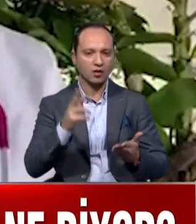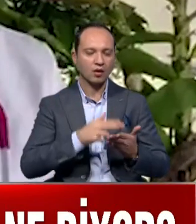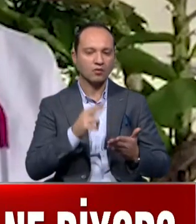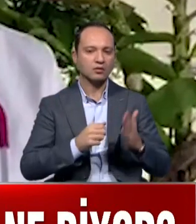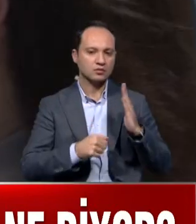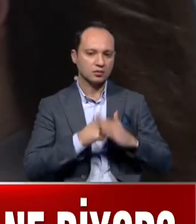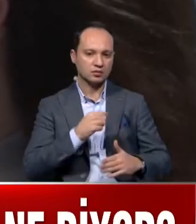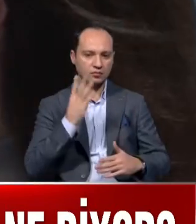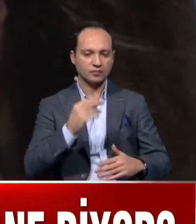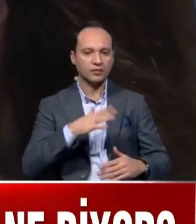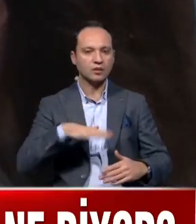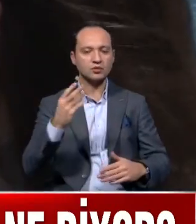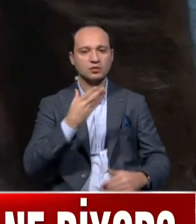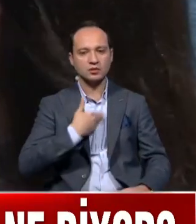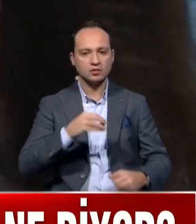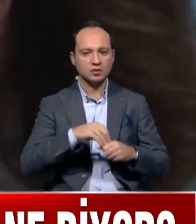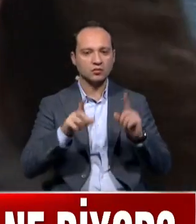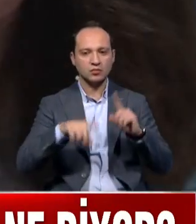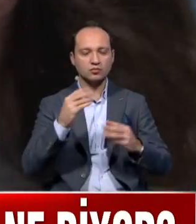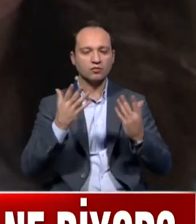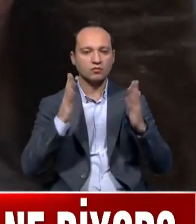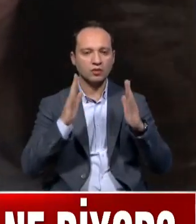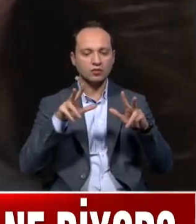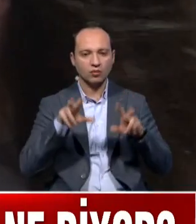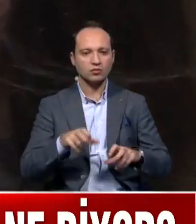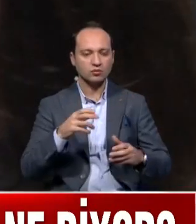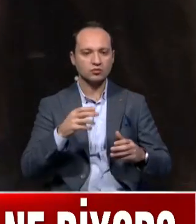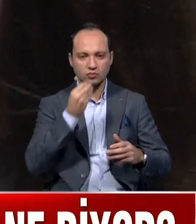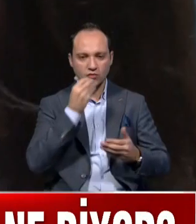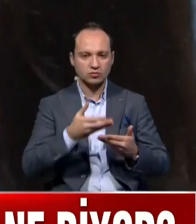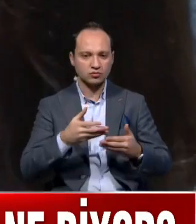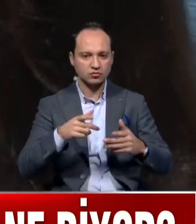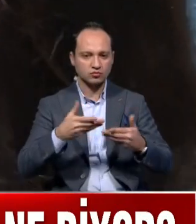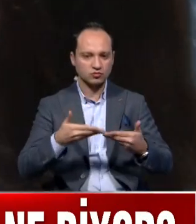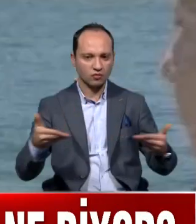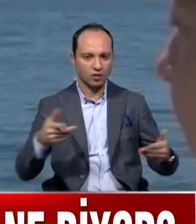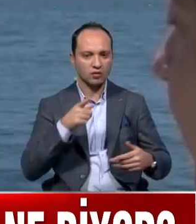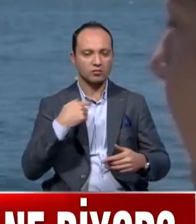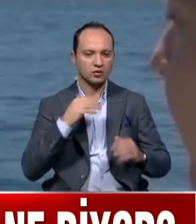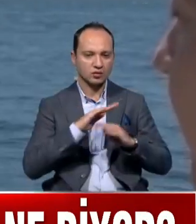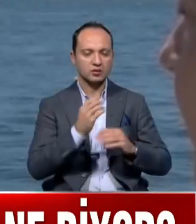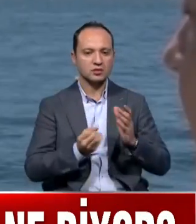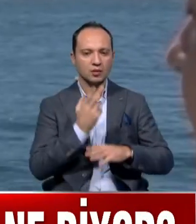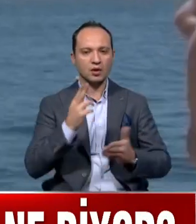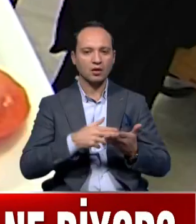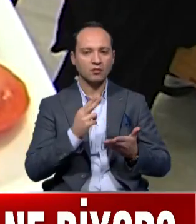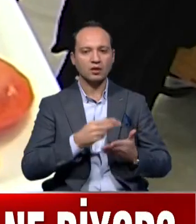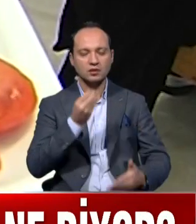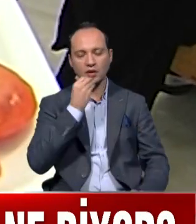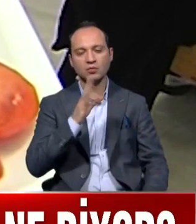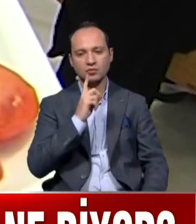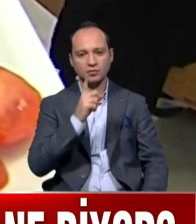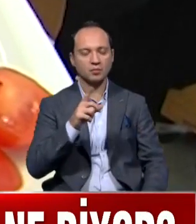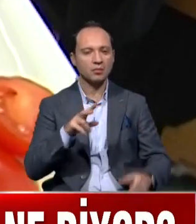de yasaklanmalı. Birbirimizi çok sevdiğimiz için bazen çok fazla oturuyoruz sofrada. Onu ben kendim yaşadım bu hafta. Sabah kahvaltı yemiyorum. Mehmet